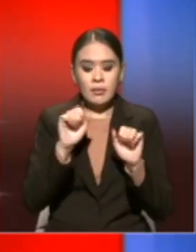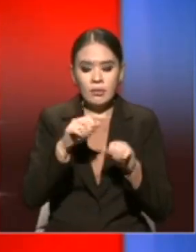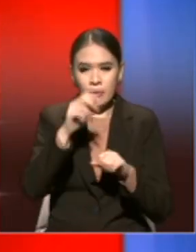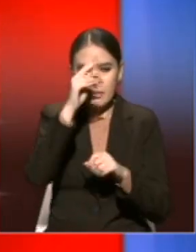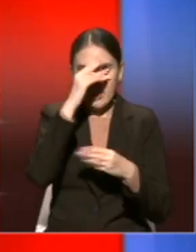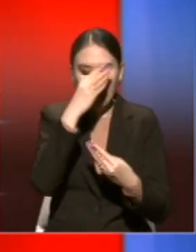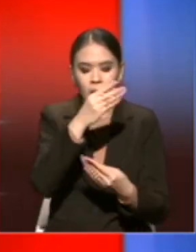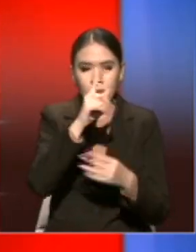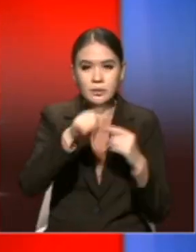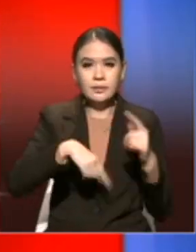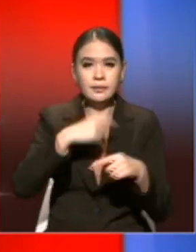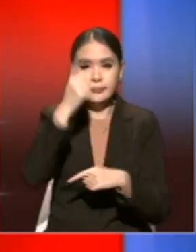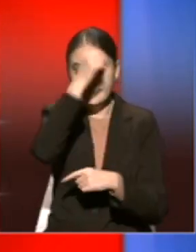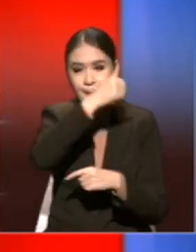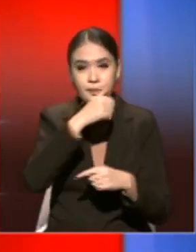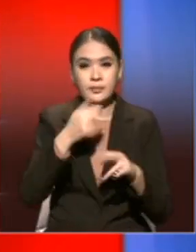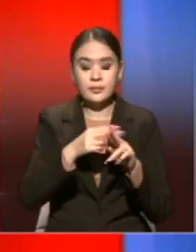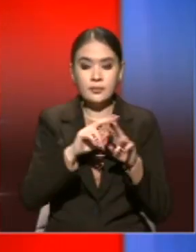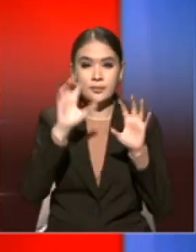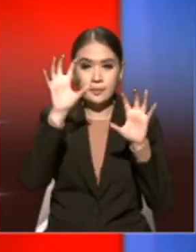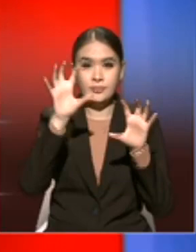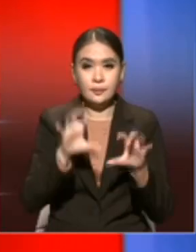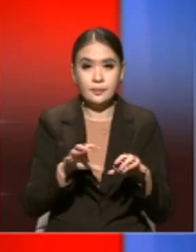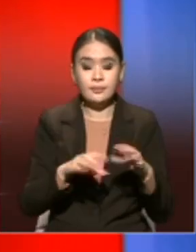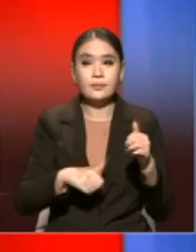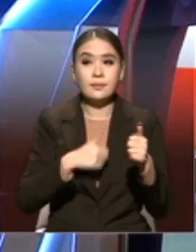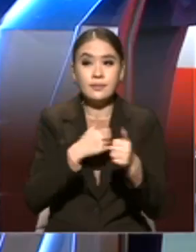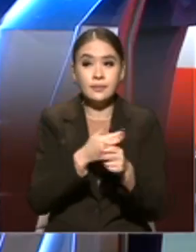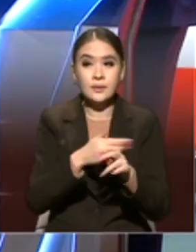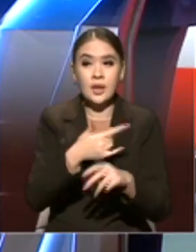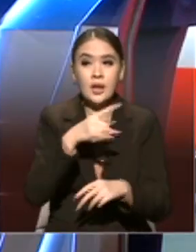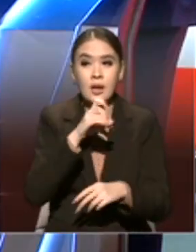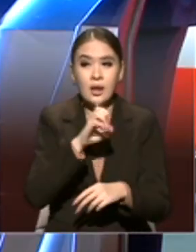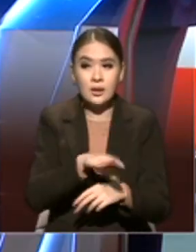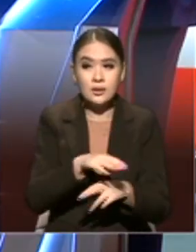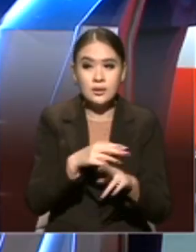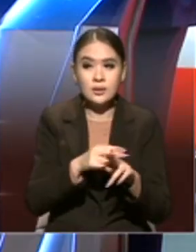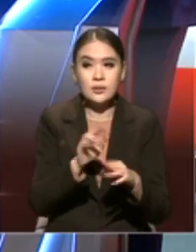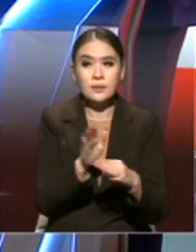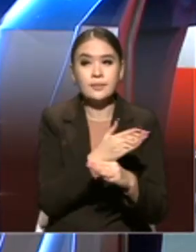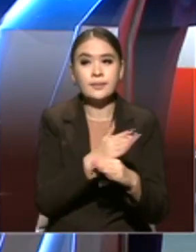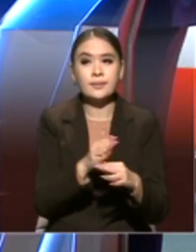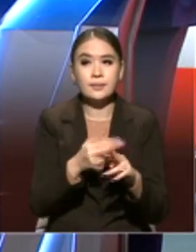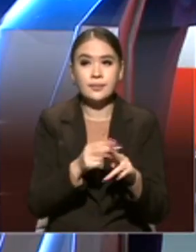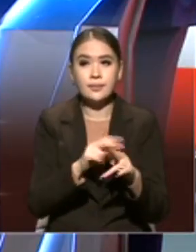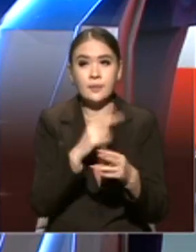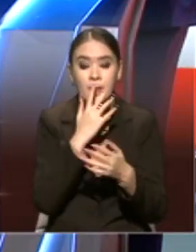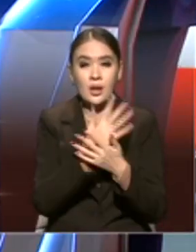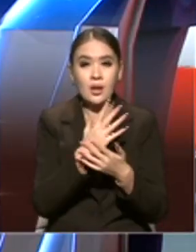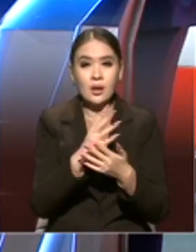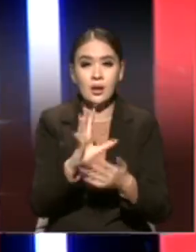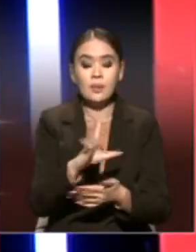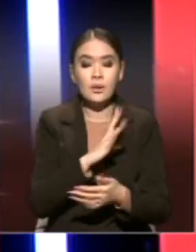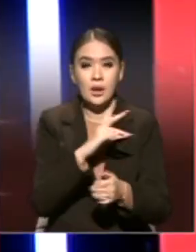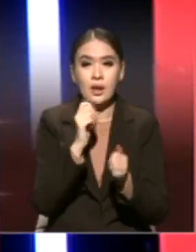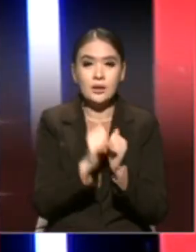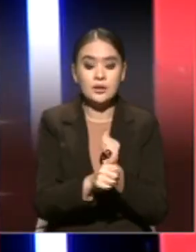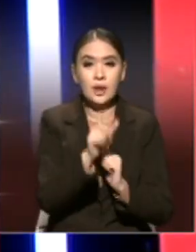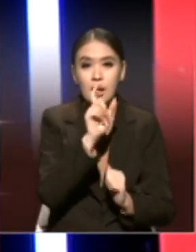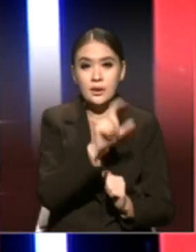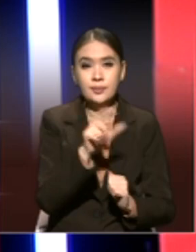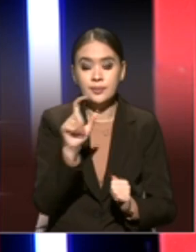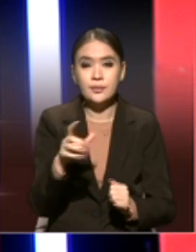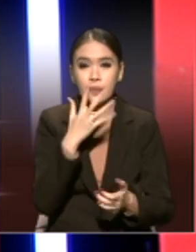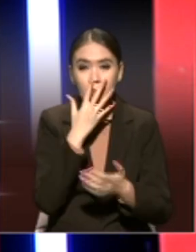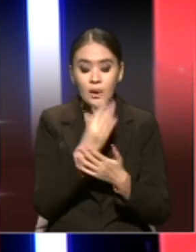қаласа келесі жылдардан бастап біздер оны заңдастырсақ, жаңа гранты да бөлек. И кейінірек айтатын болсақ, әр азамат өзінің